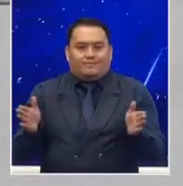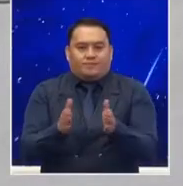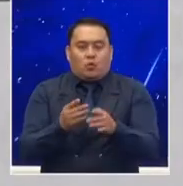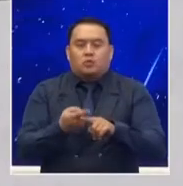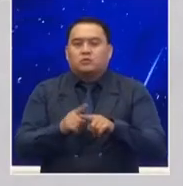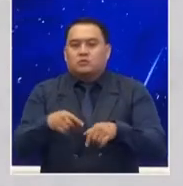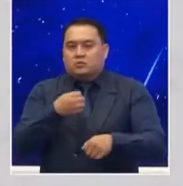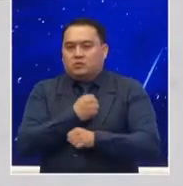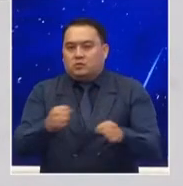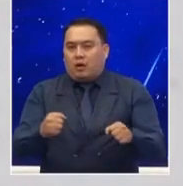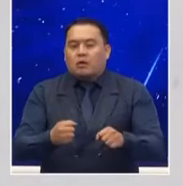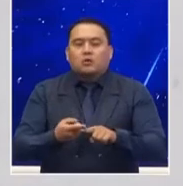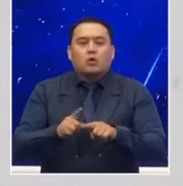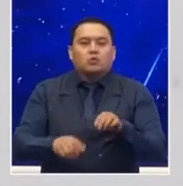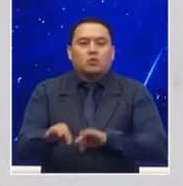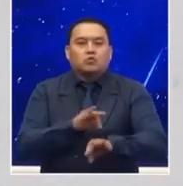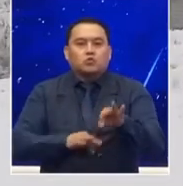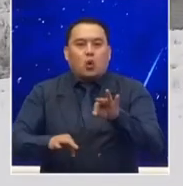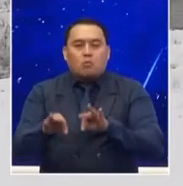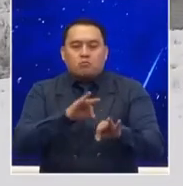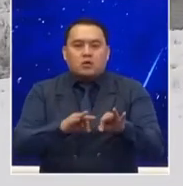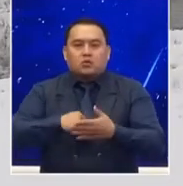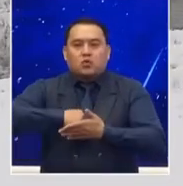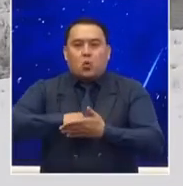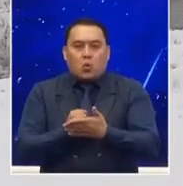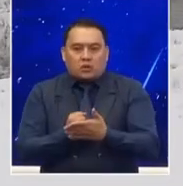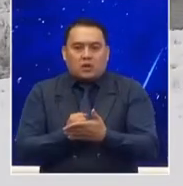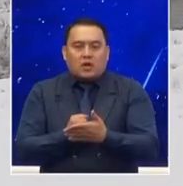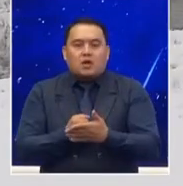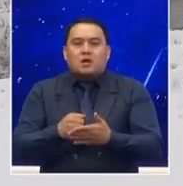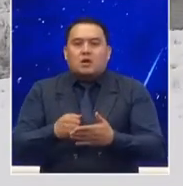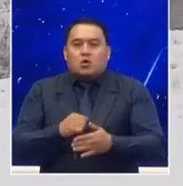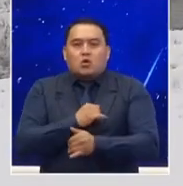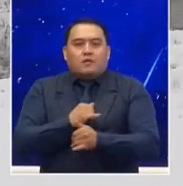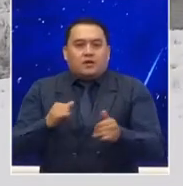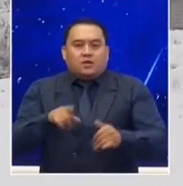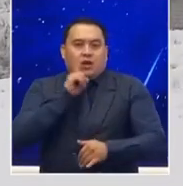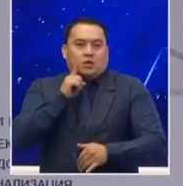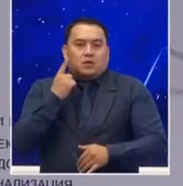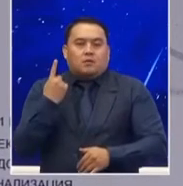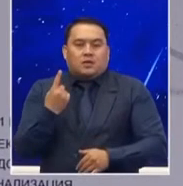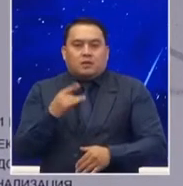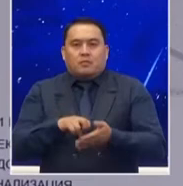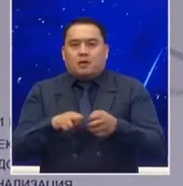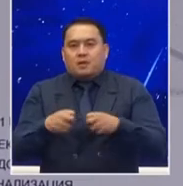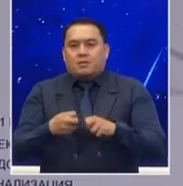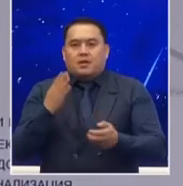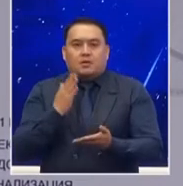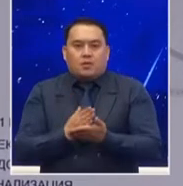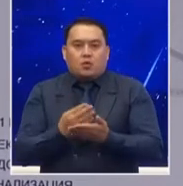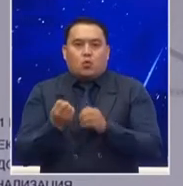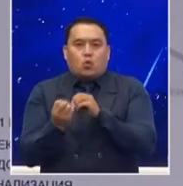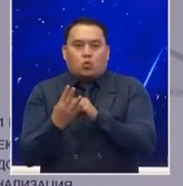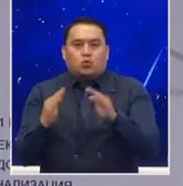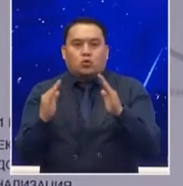Тұрғын үй массивтері бойынша 14 жобалық детальдік жоспар бекітіліпті. Қауырт өсіп келе жатқаны жастар бір. Проблемасы да бар. 14